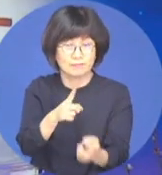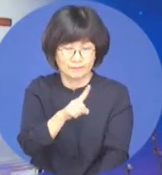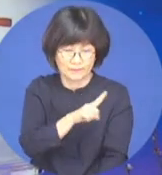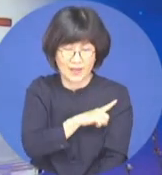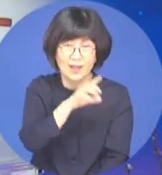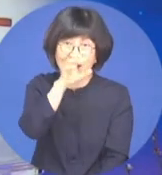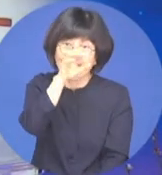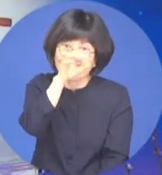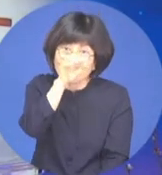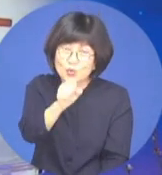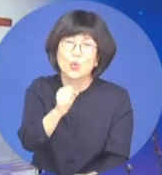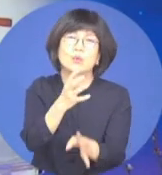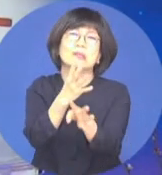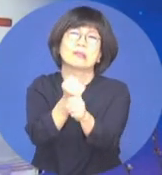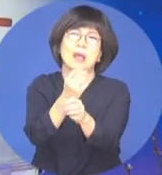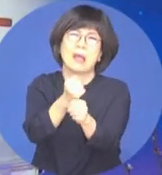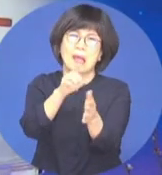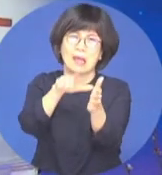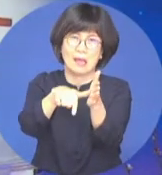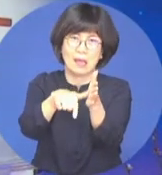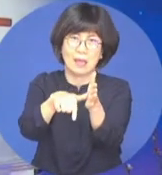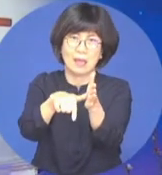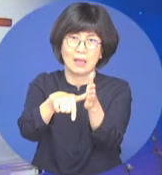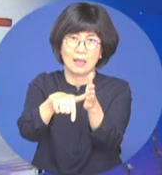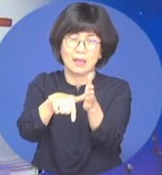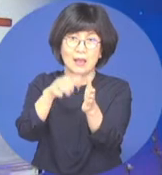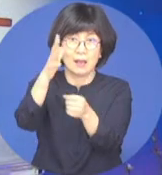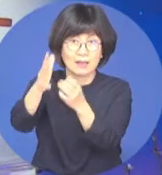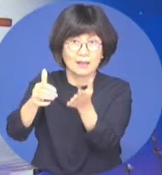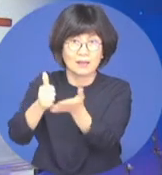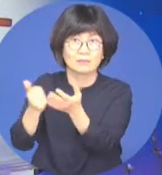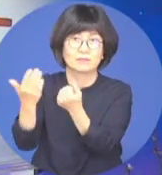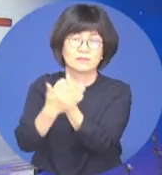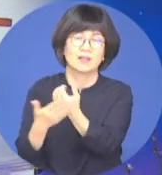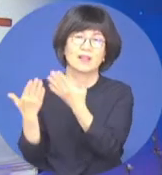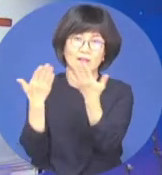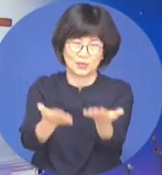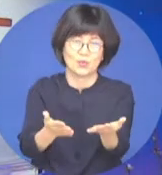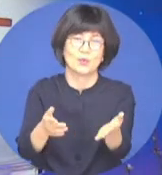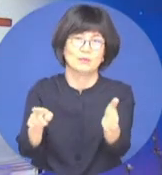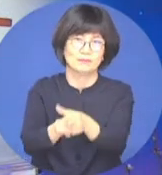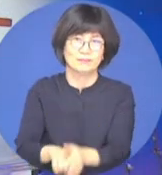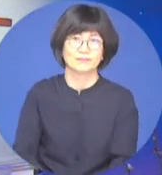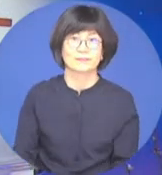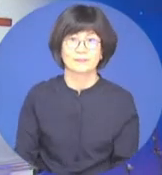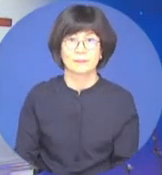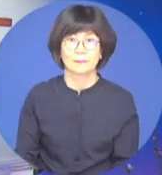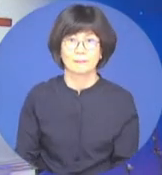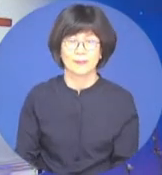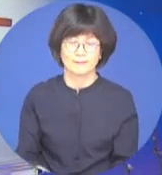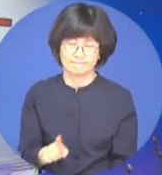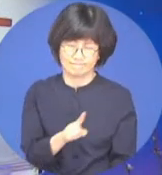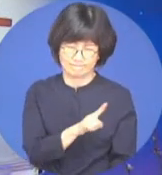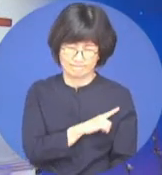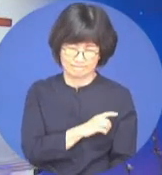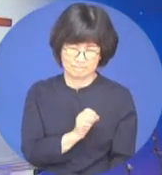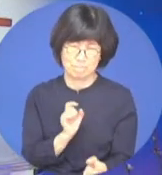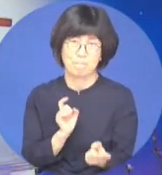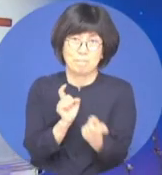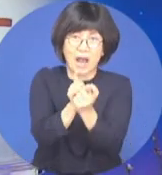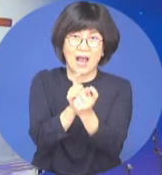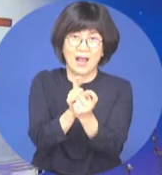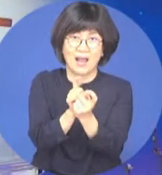좋은 때에 하나님은 은혜를 주시는 것입니다. 완전히 베스트 타임이에요. 베스트 타임